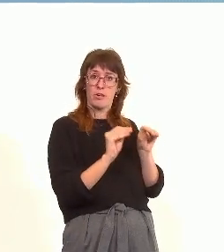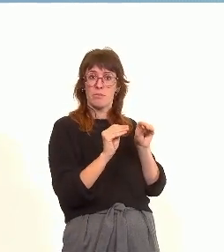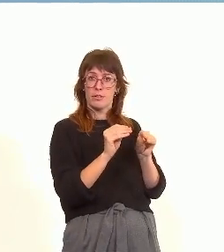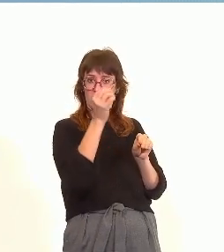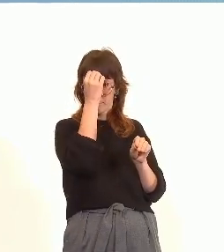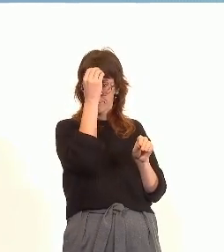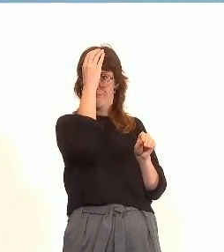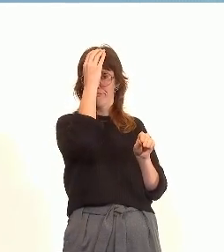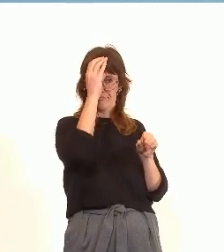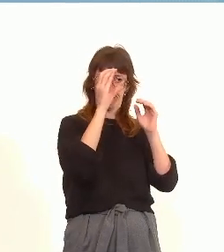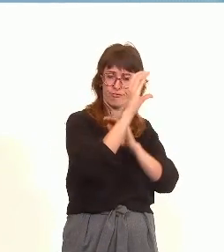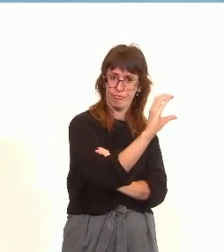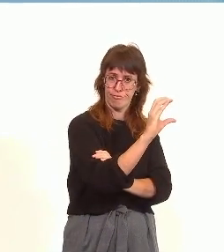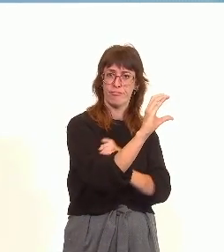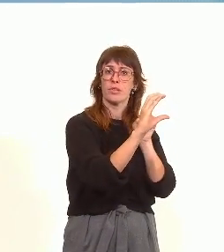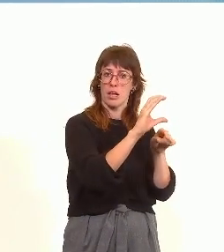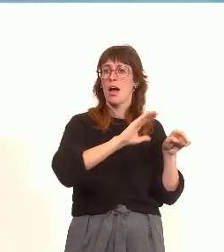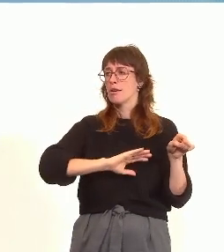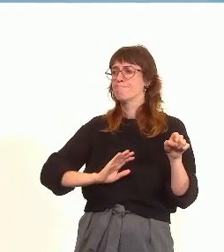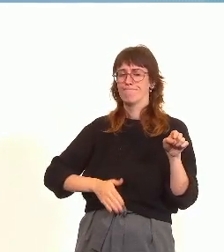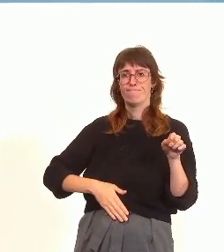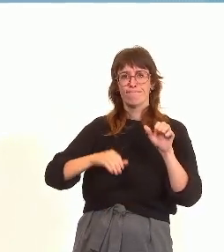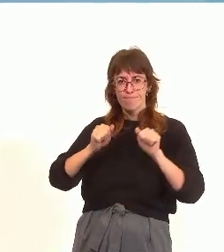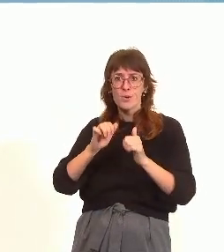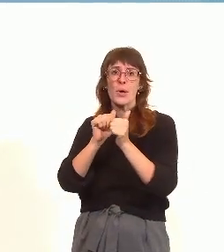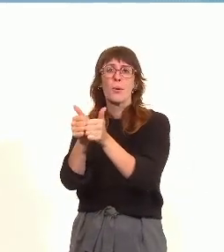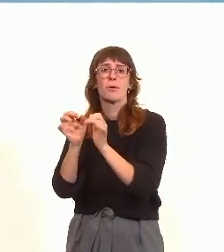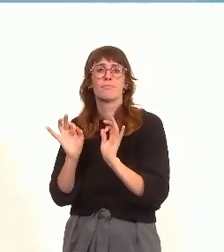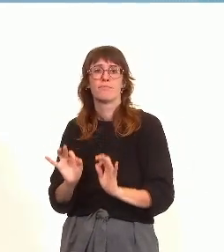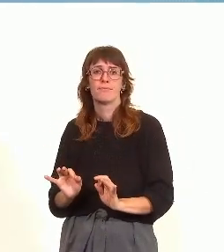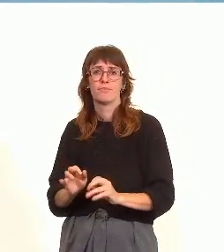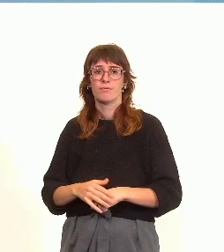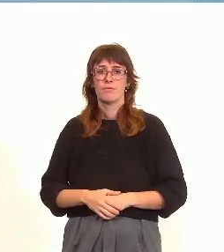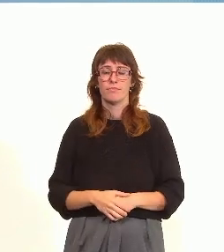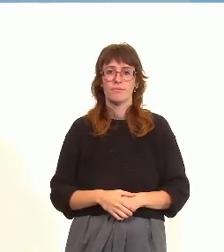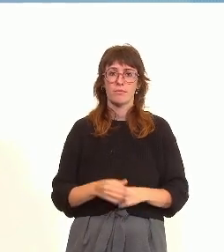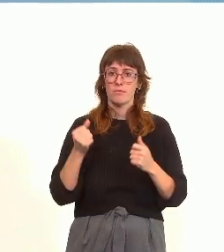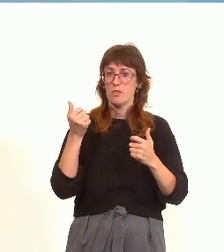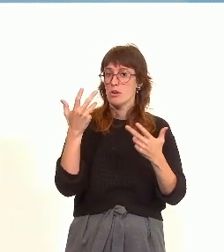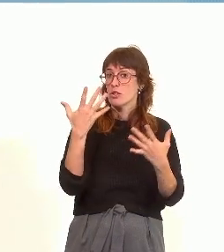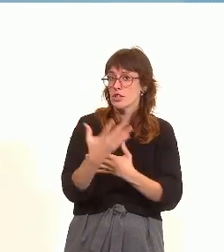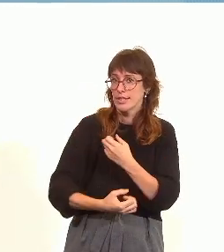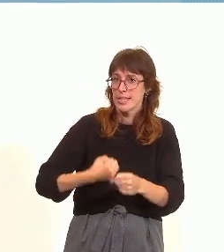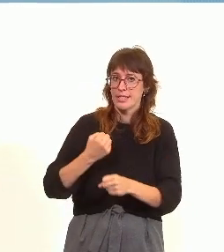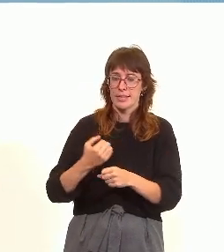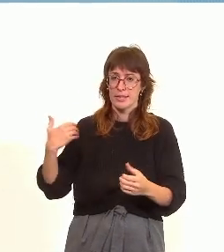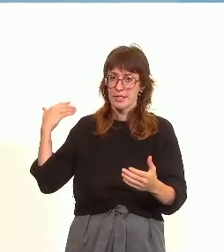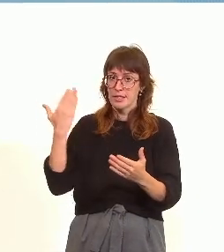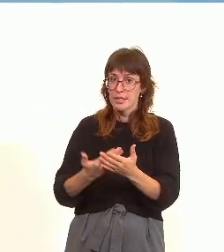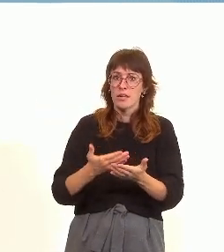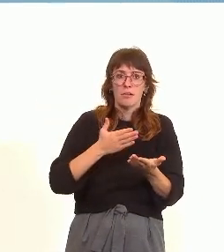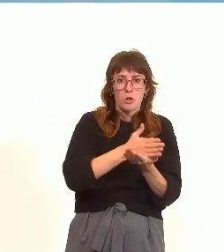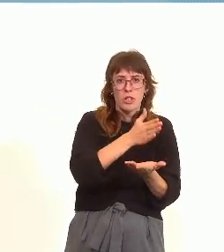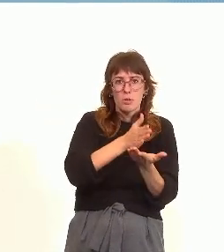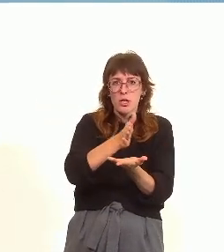fondamental. Et pour cela, la CNSA a déployé depuis quelques années plusieurs chantiers. Évidemment, cet appel à projet dont